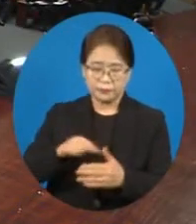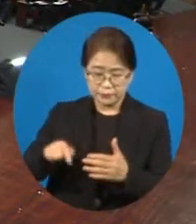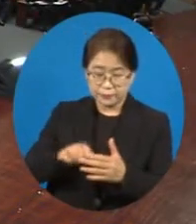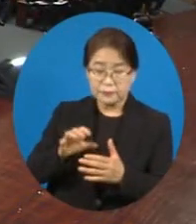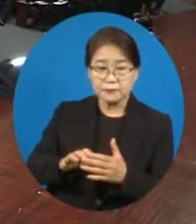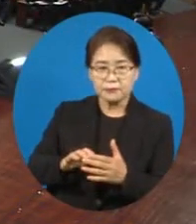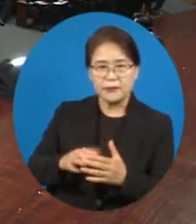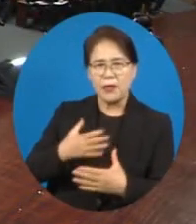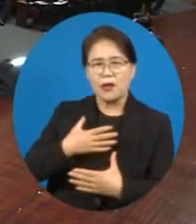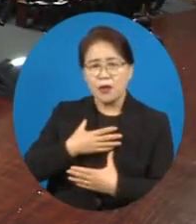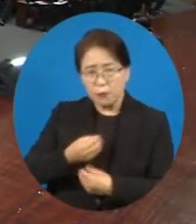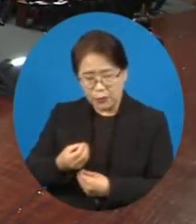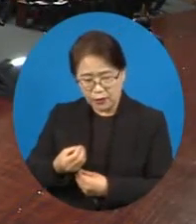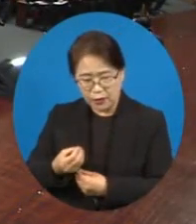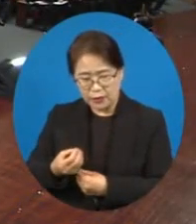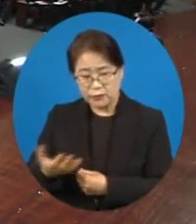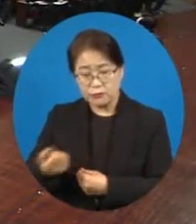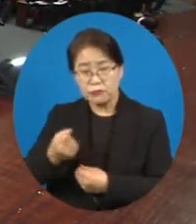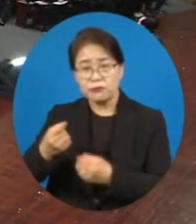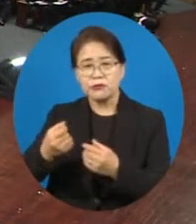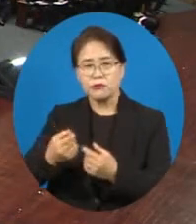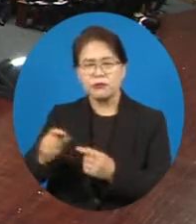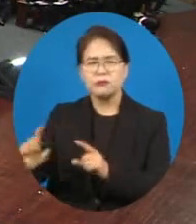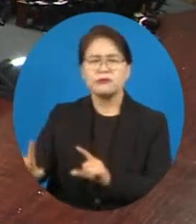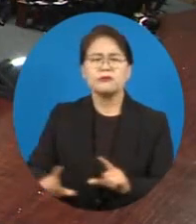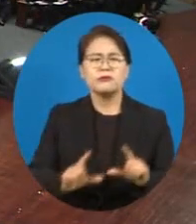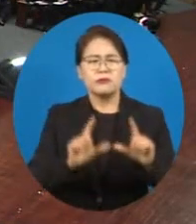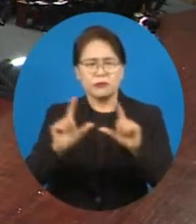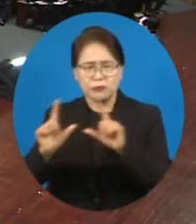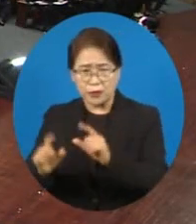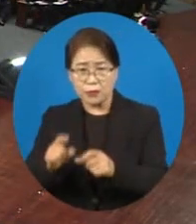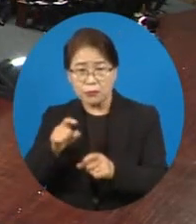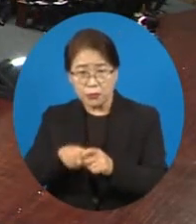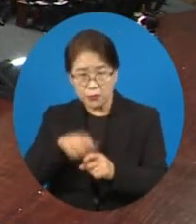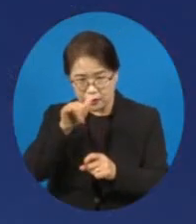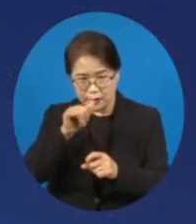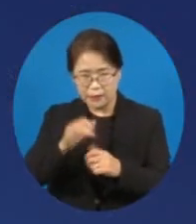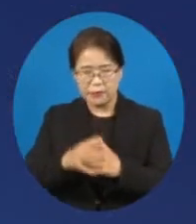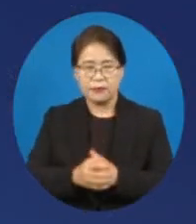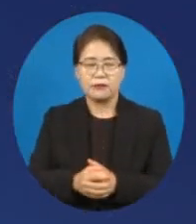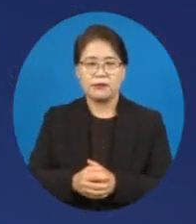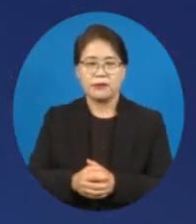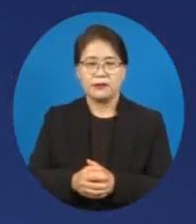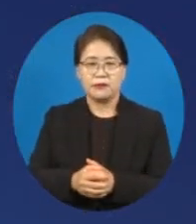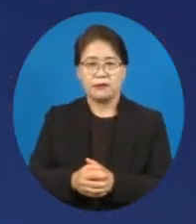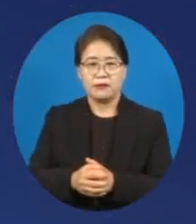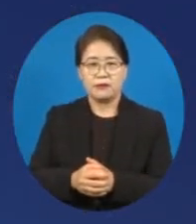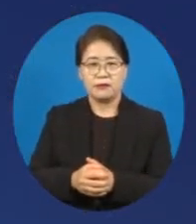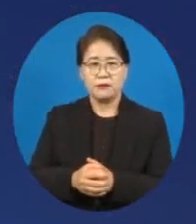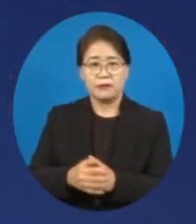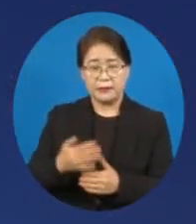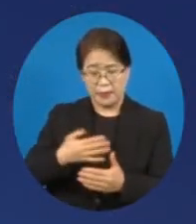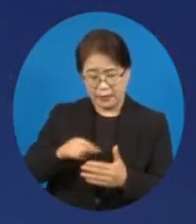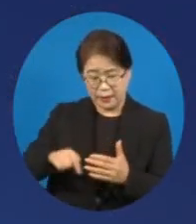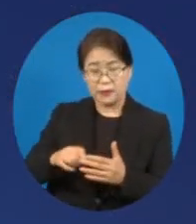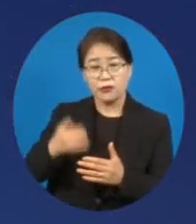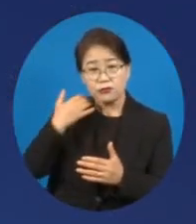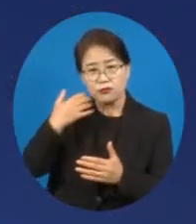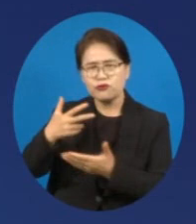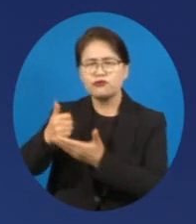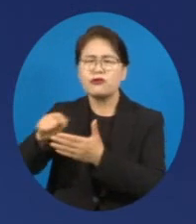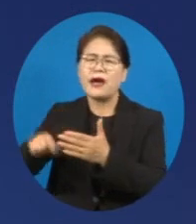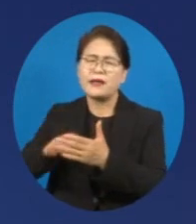안에서 평안을 누리게 하려 함이라 내 안에서 평안을